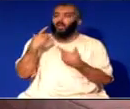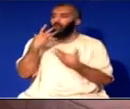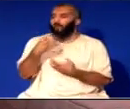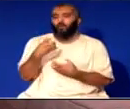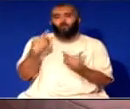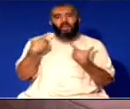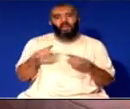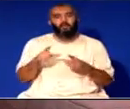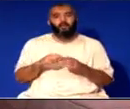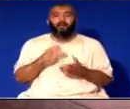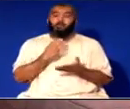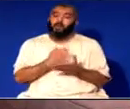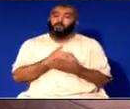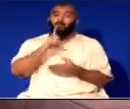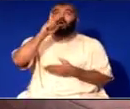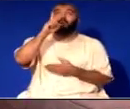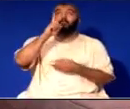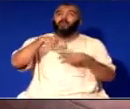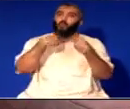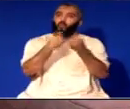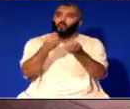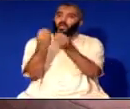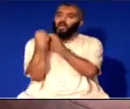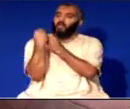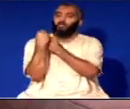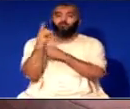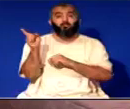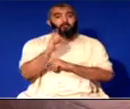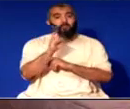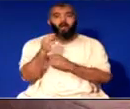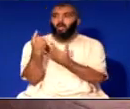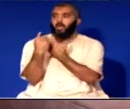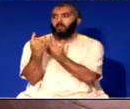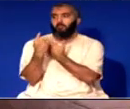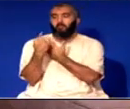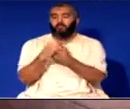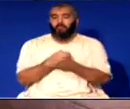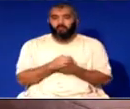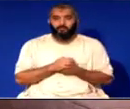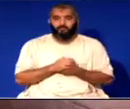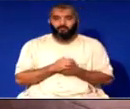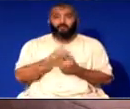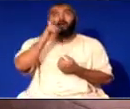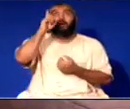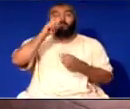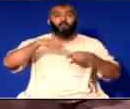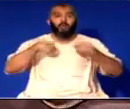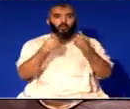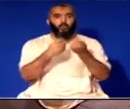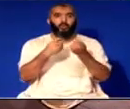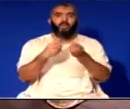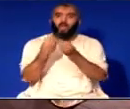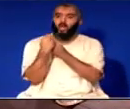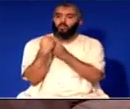اللي يعطي الثواب والأجر هو رب العالمين، لا أنا نعطي الأجر ولا هذا الإمام ولا غيره يعطي الأجر، اللي يعطي الأجر هو رب العالمين.